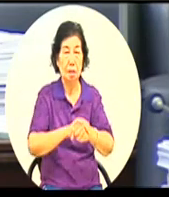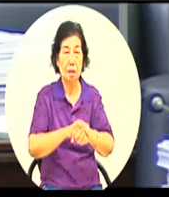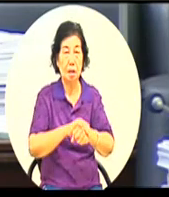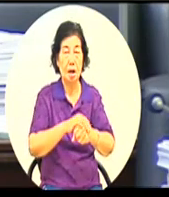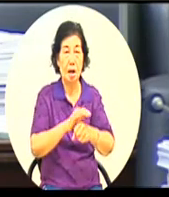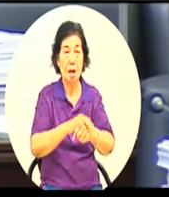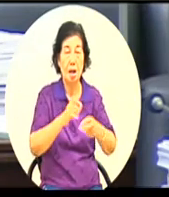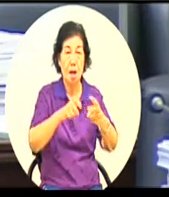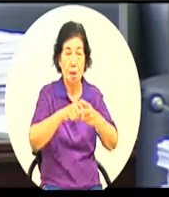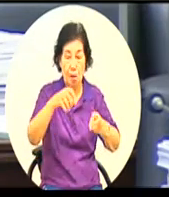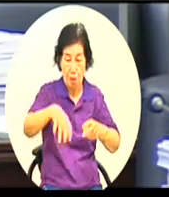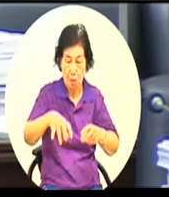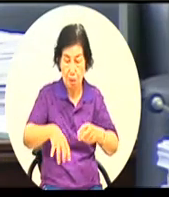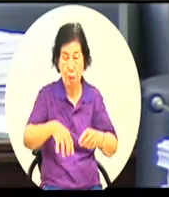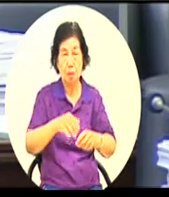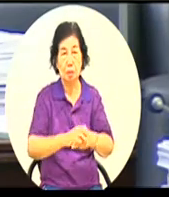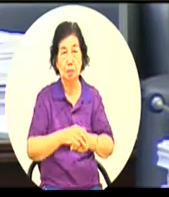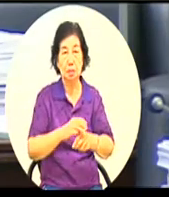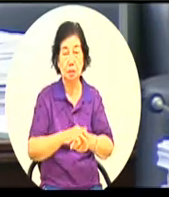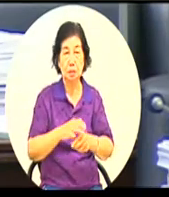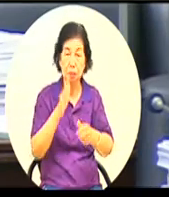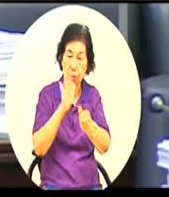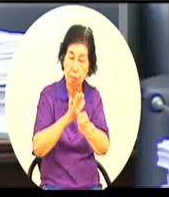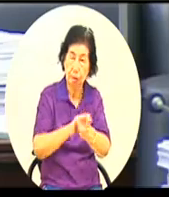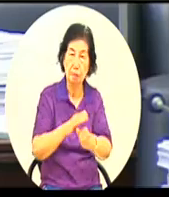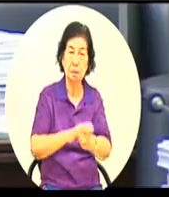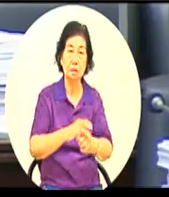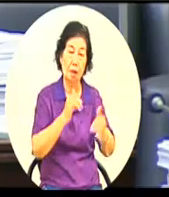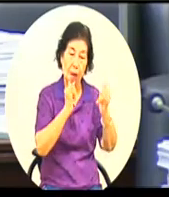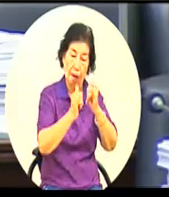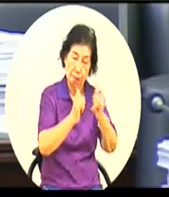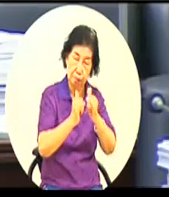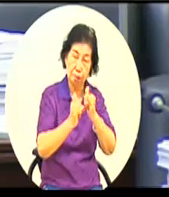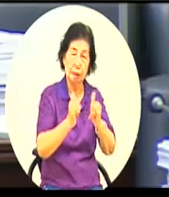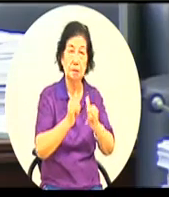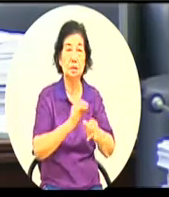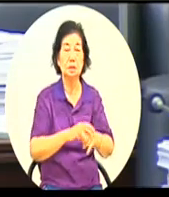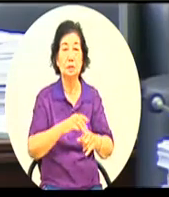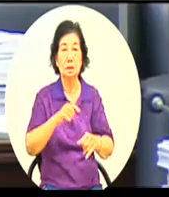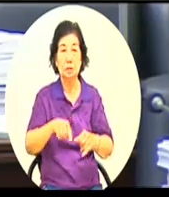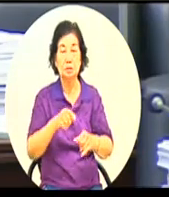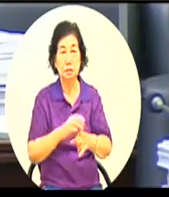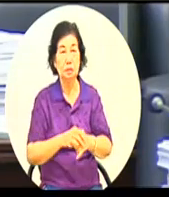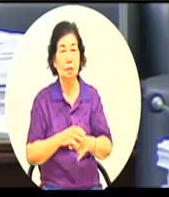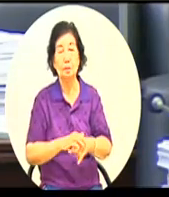百姓就无代志啦。较有境界啦，陈大市长。